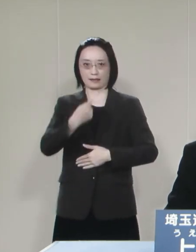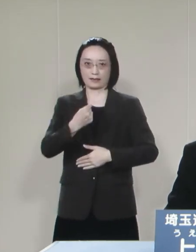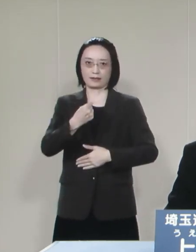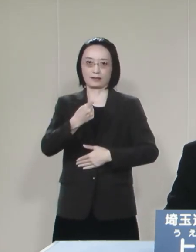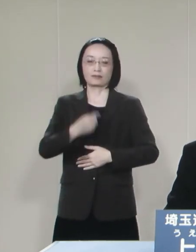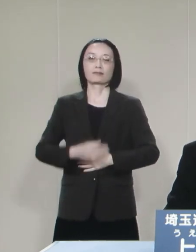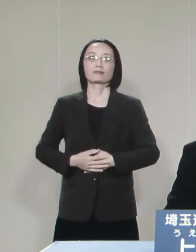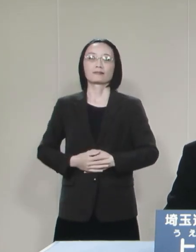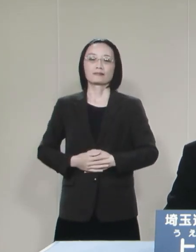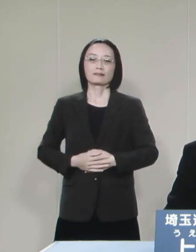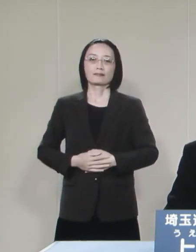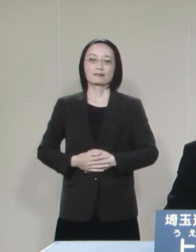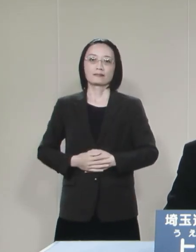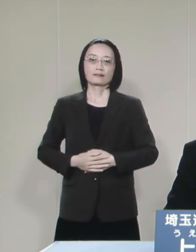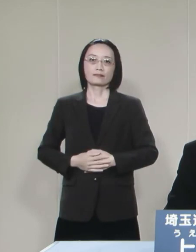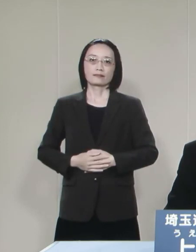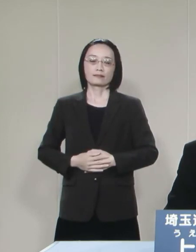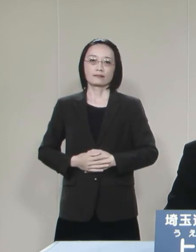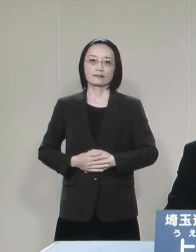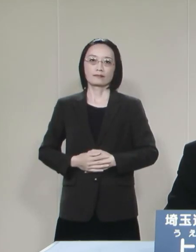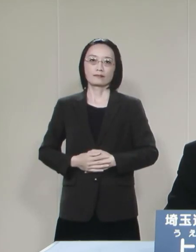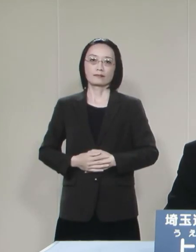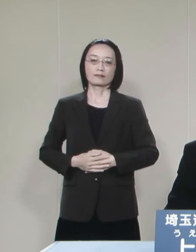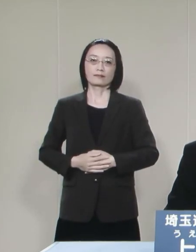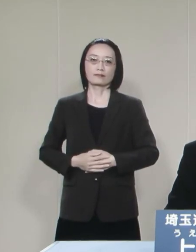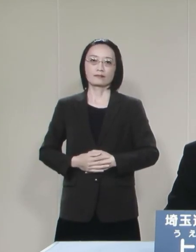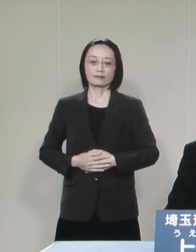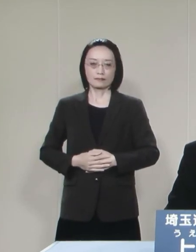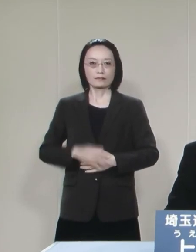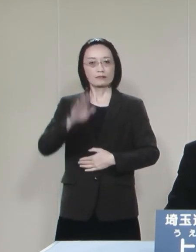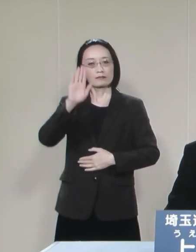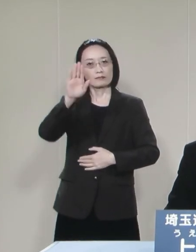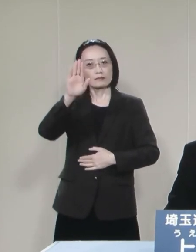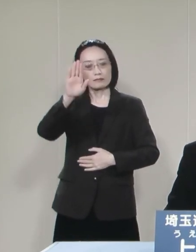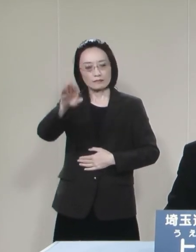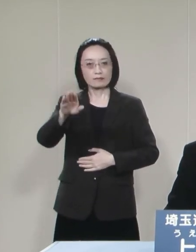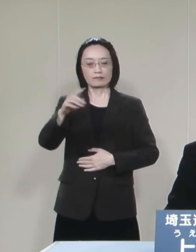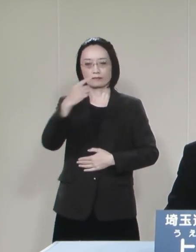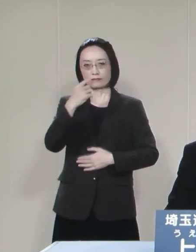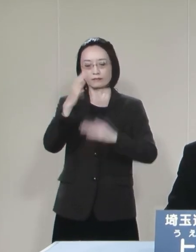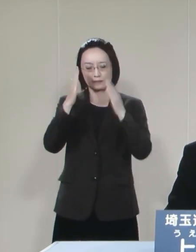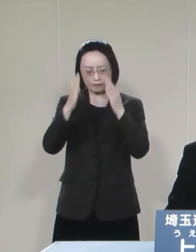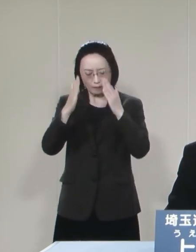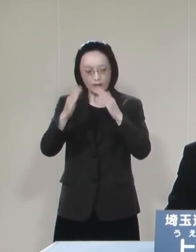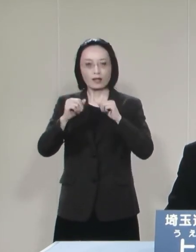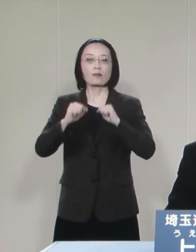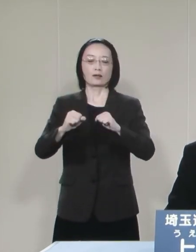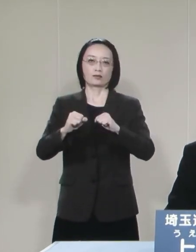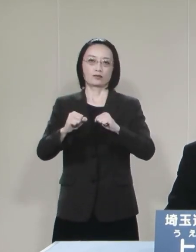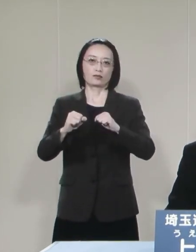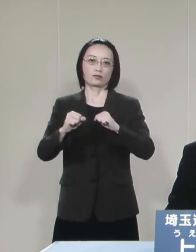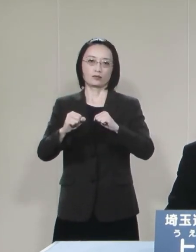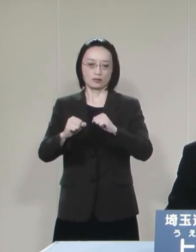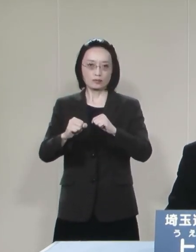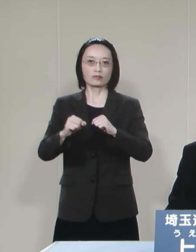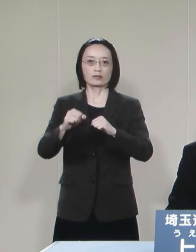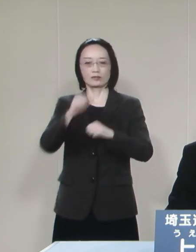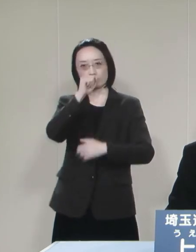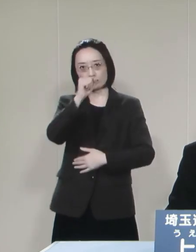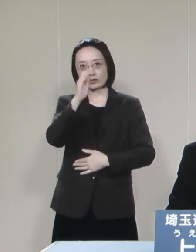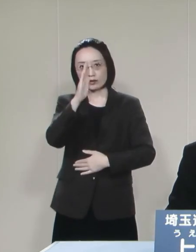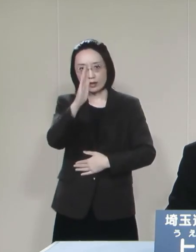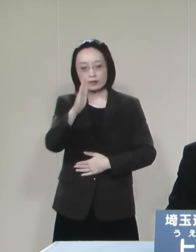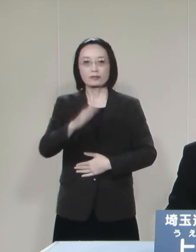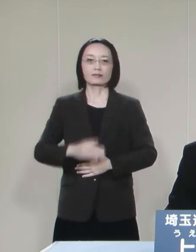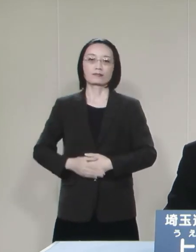えております。またこれからも一生懸命頑張ってまいりますので、どうぞよろしく